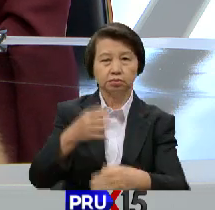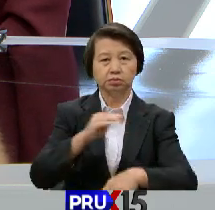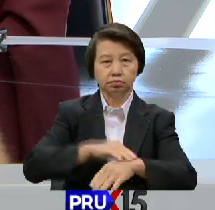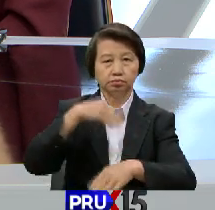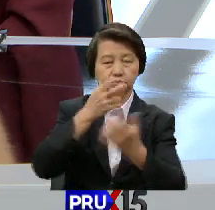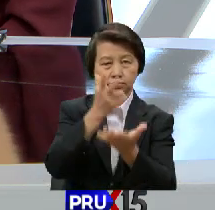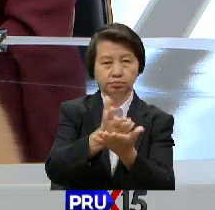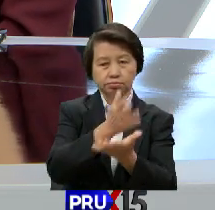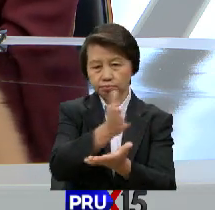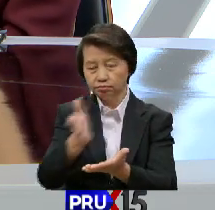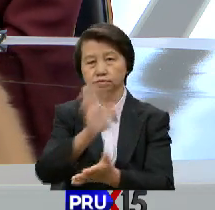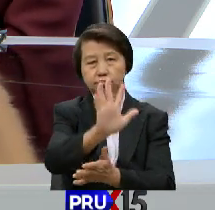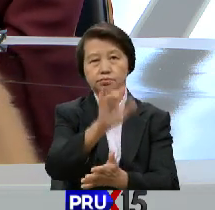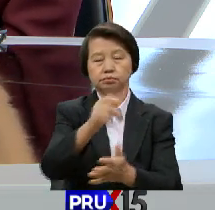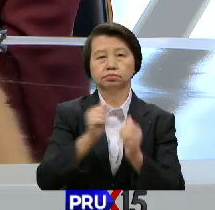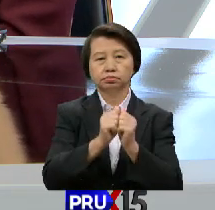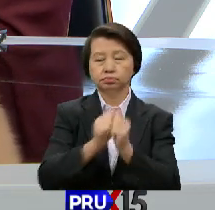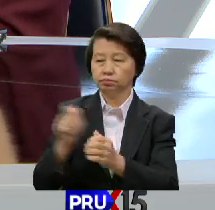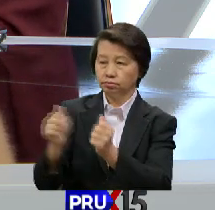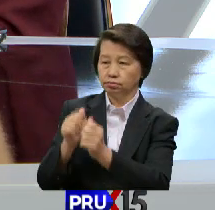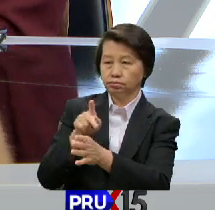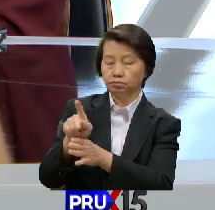dan kita masih lagi bersama-sama